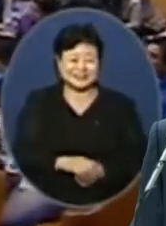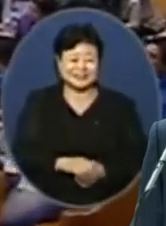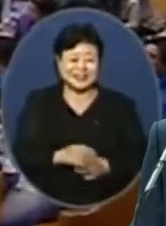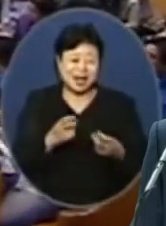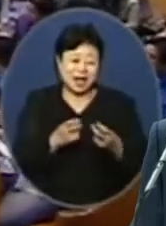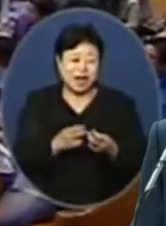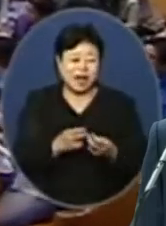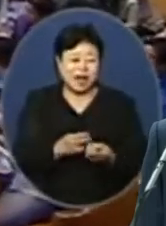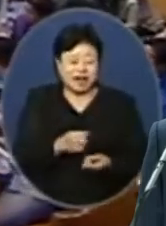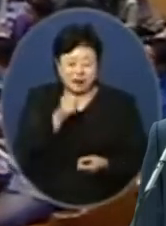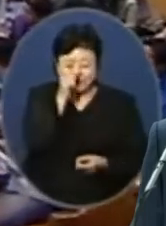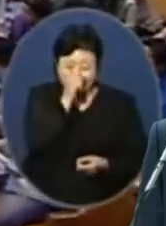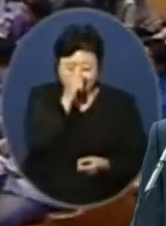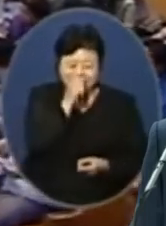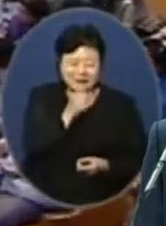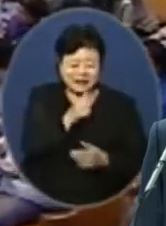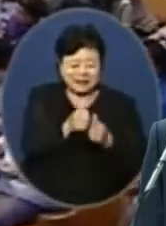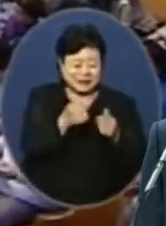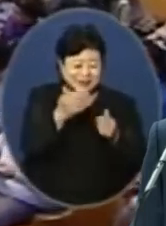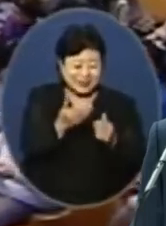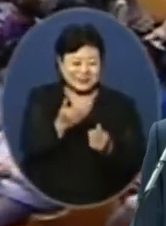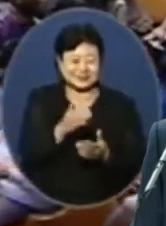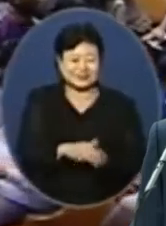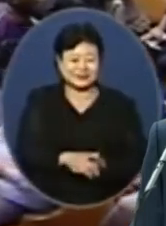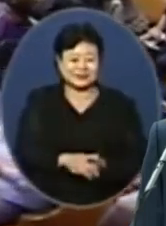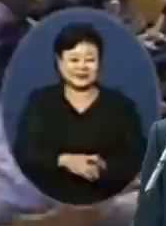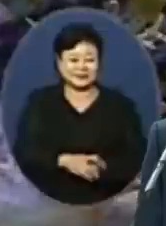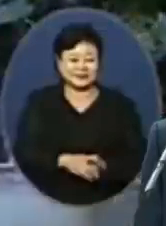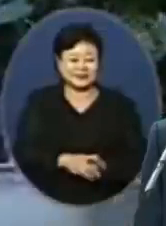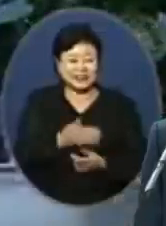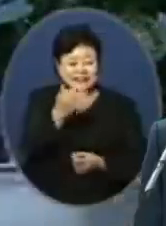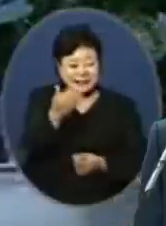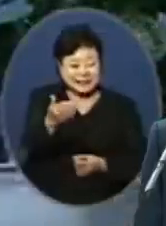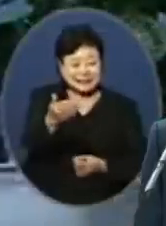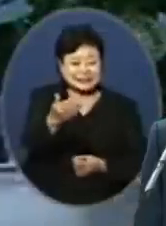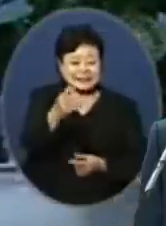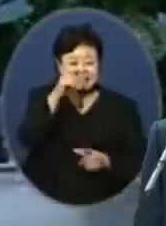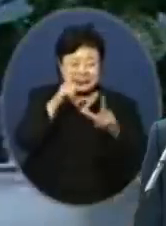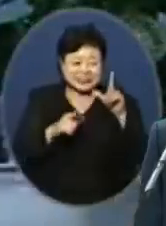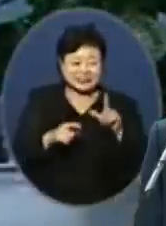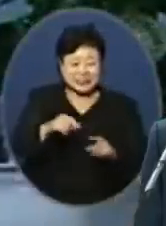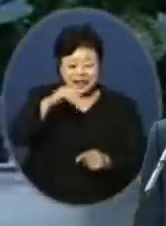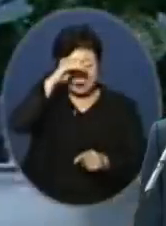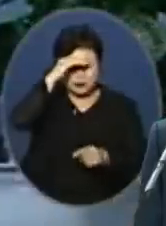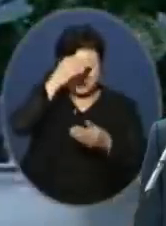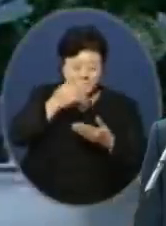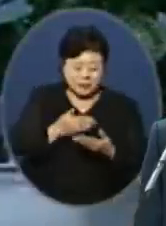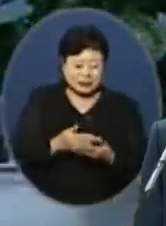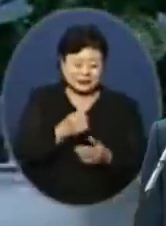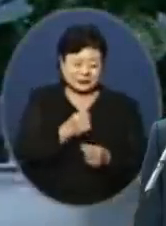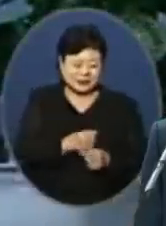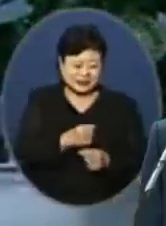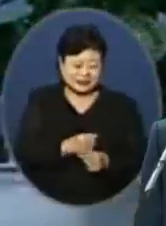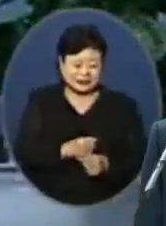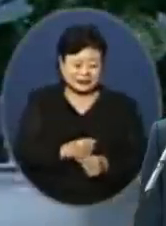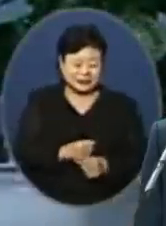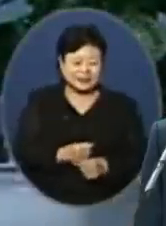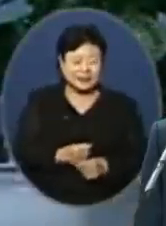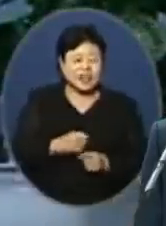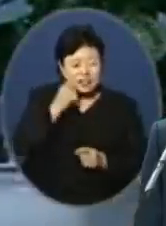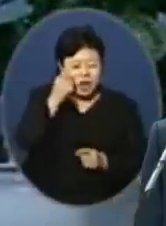바를 모르는 것입니다. 우리 하나님께서는 당신의 형상과 모양대로 닮은 사람을 만들어서 그와 함께